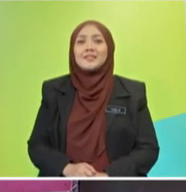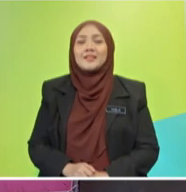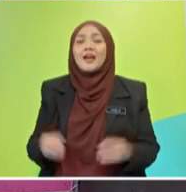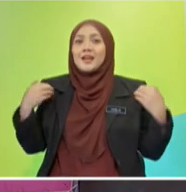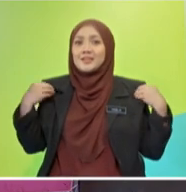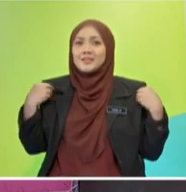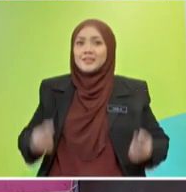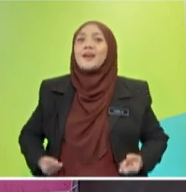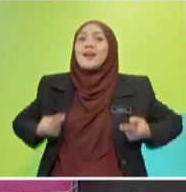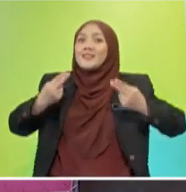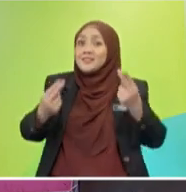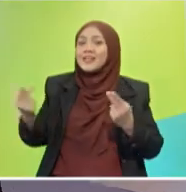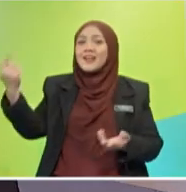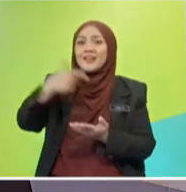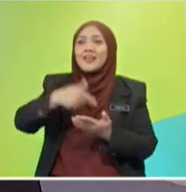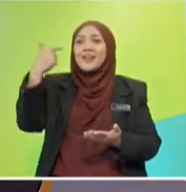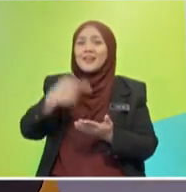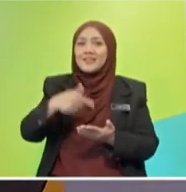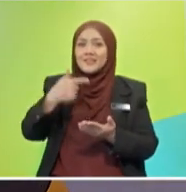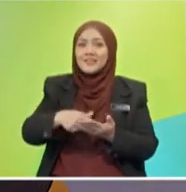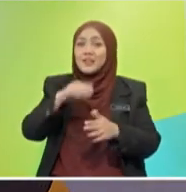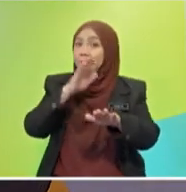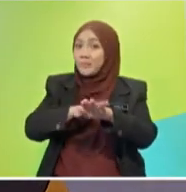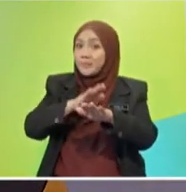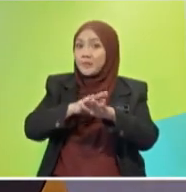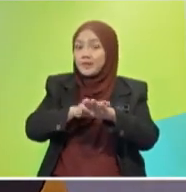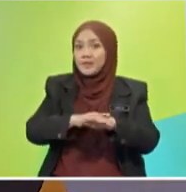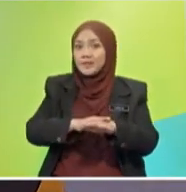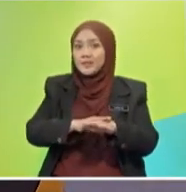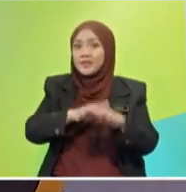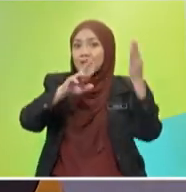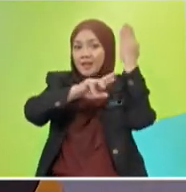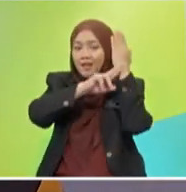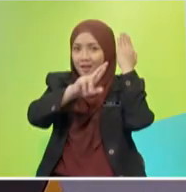token lagi satu buah belimbing pula oke